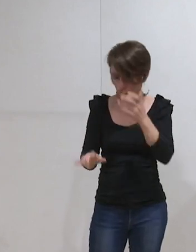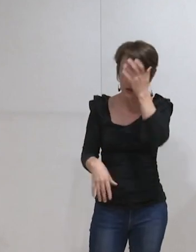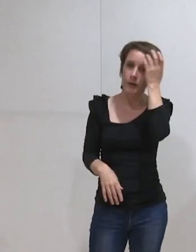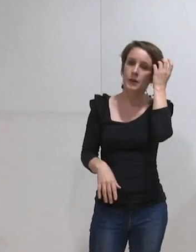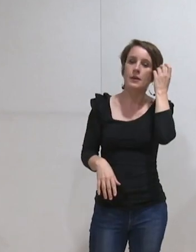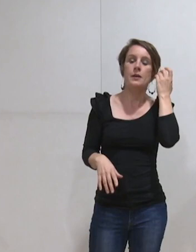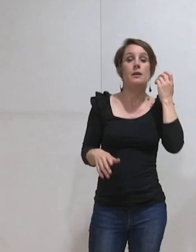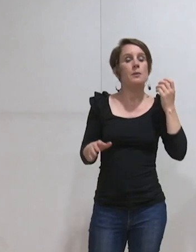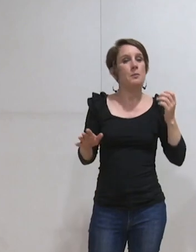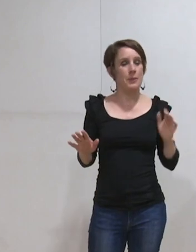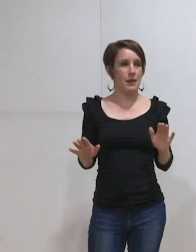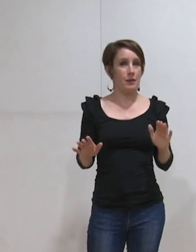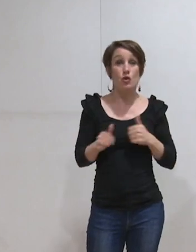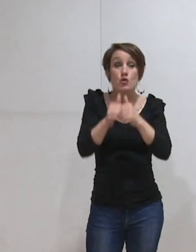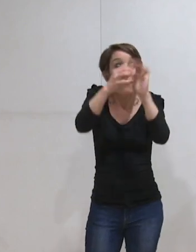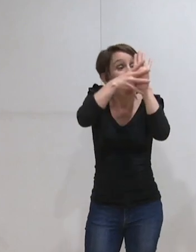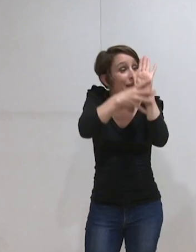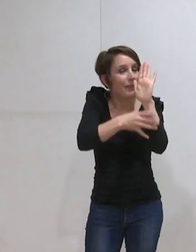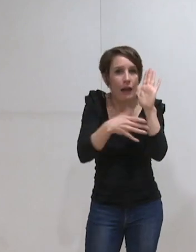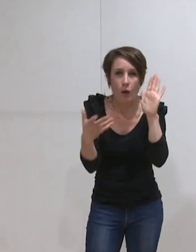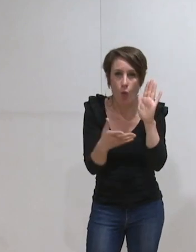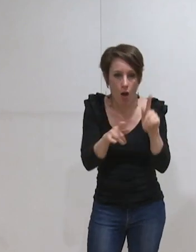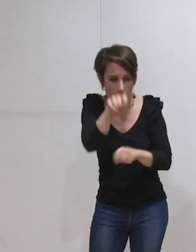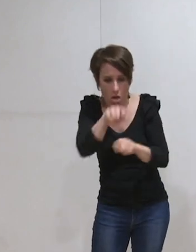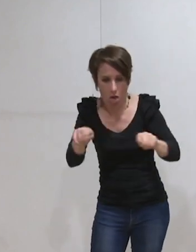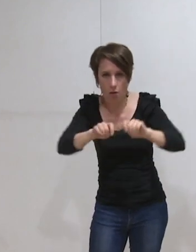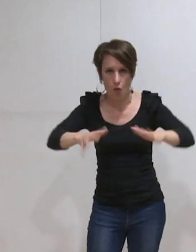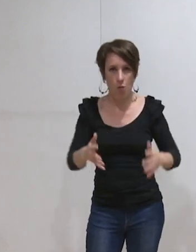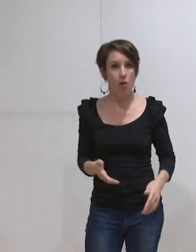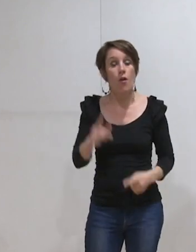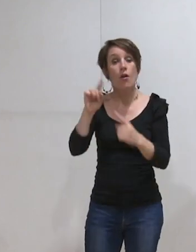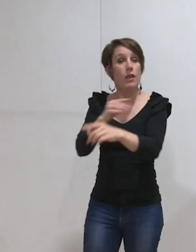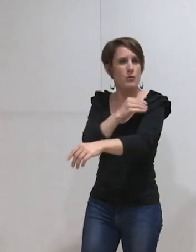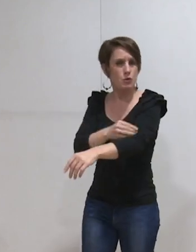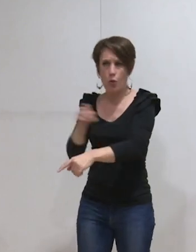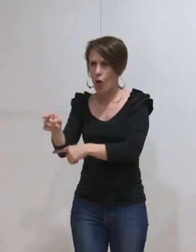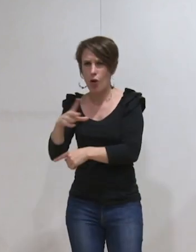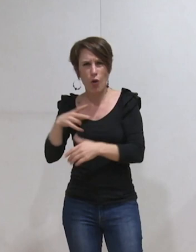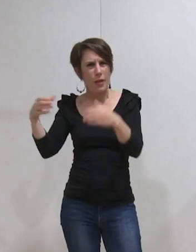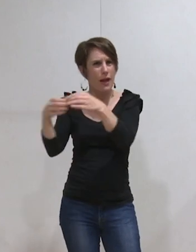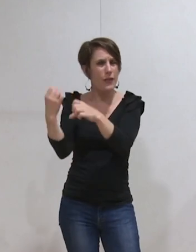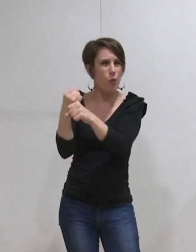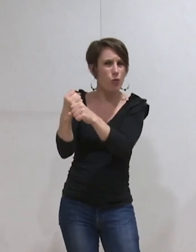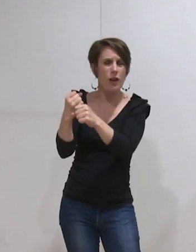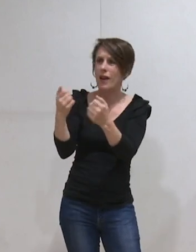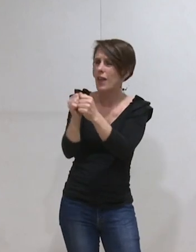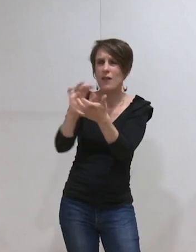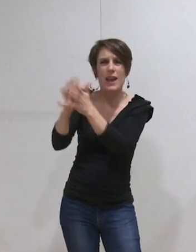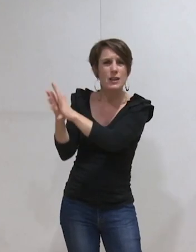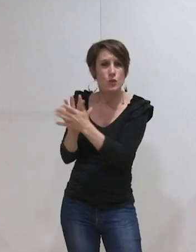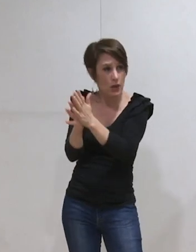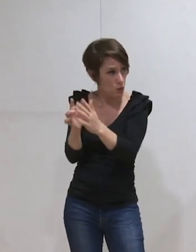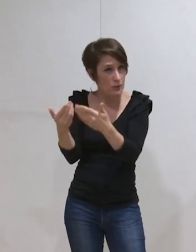mais sur quel critère alors pour le sport il y aurait des groupes de travail entre associations est-ce qu'ils sont